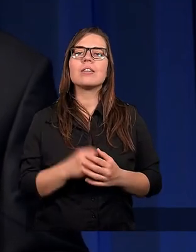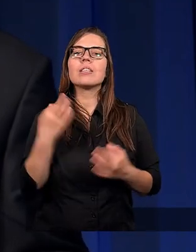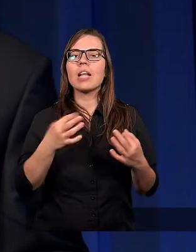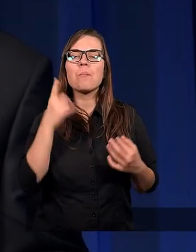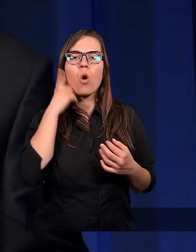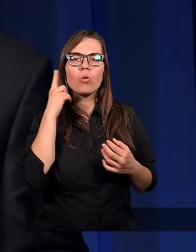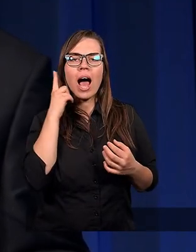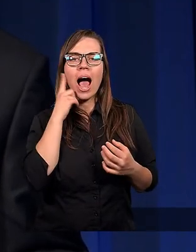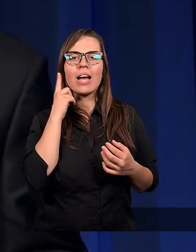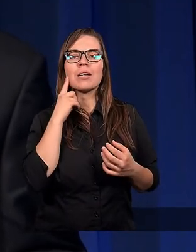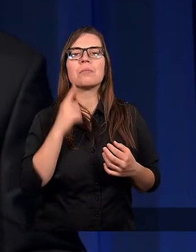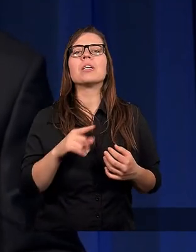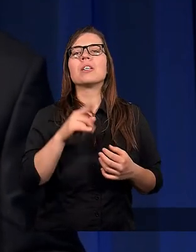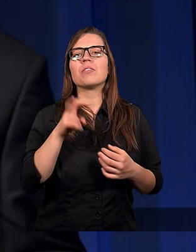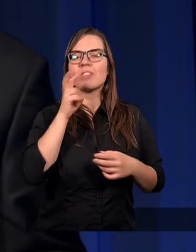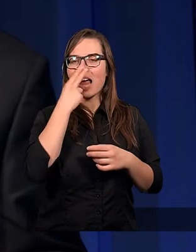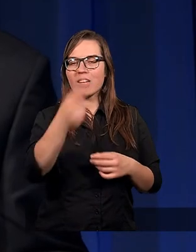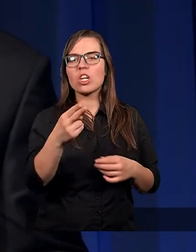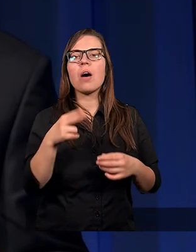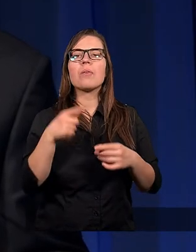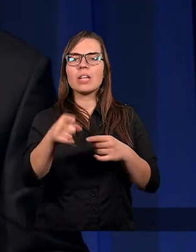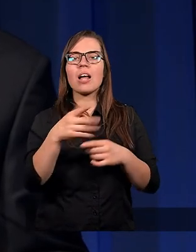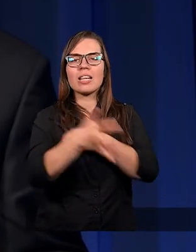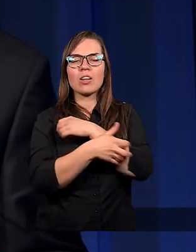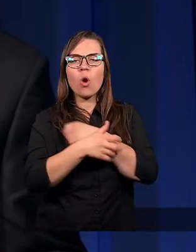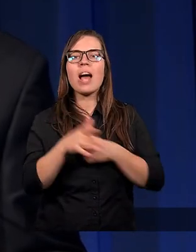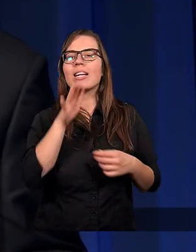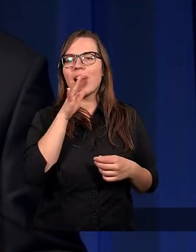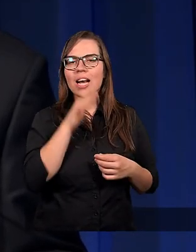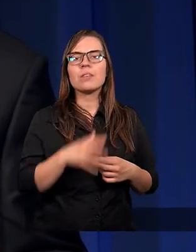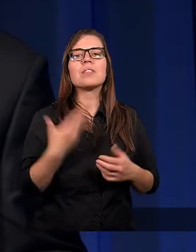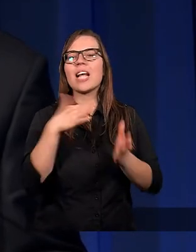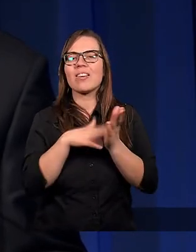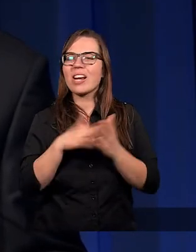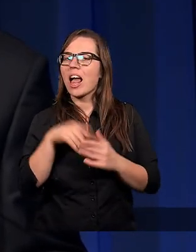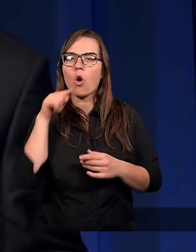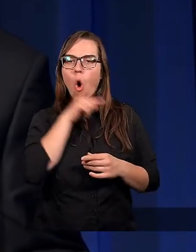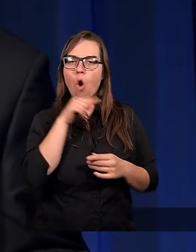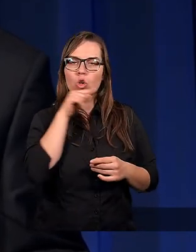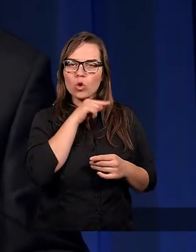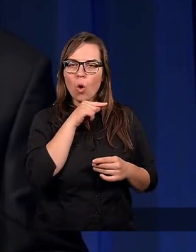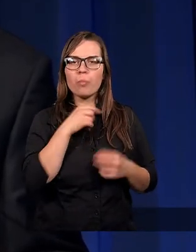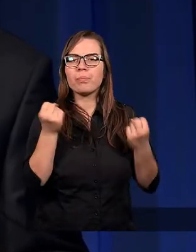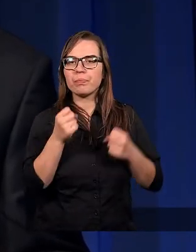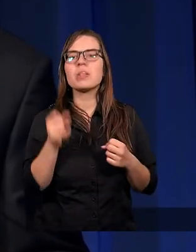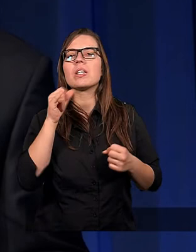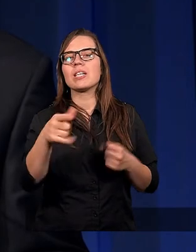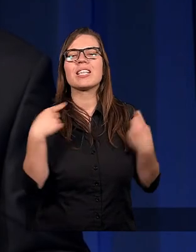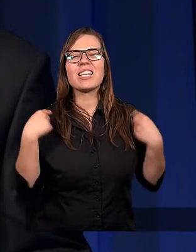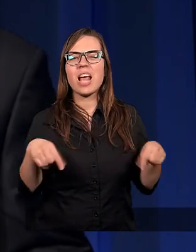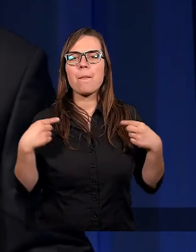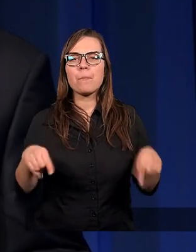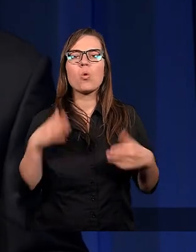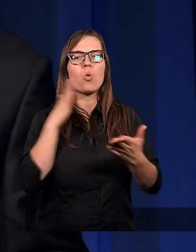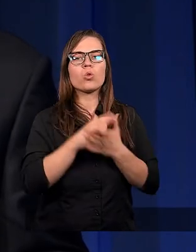teraz posłuchajmy. Wejrzał bowiem Pan na niedolę Izraela, niezwykle gorzką, tak iż nie było już